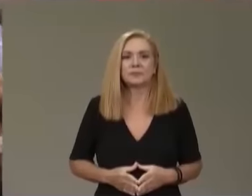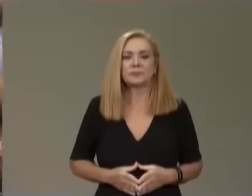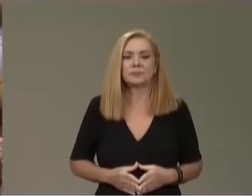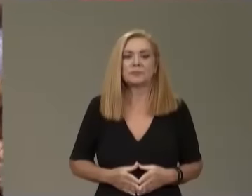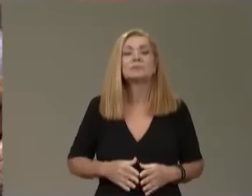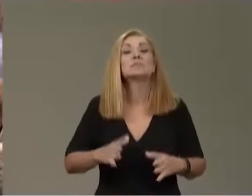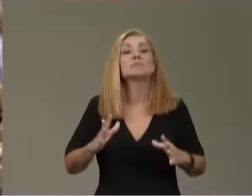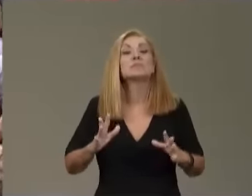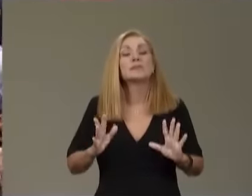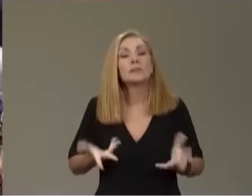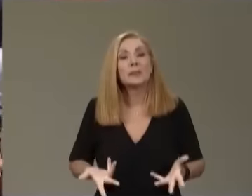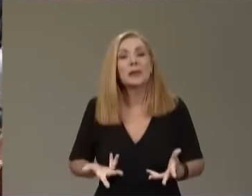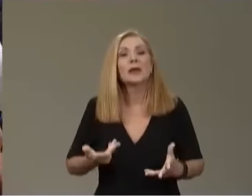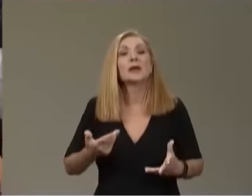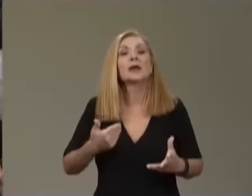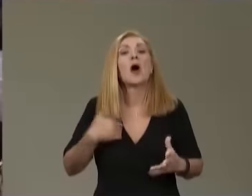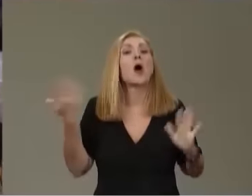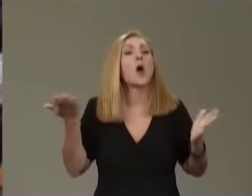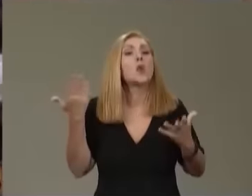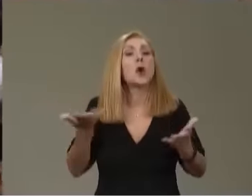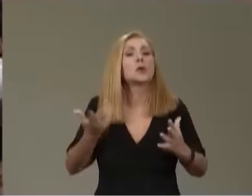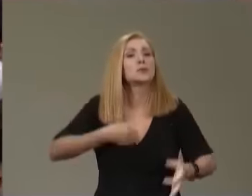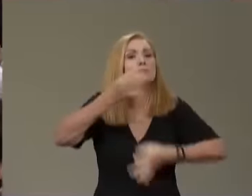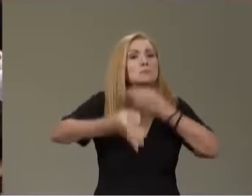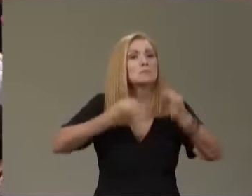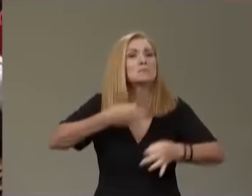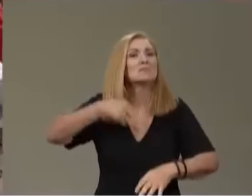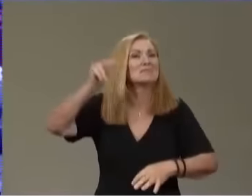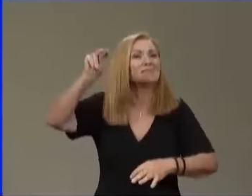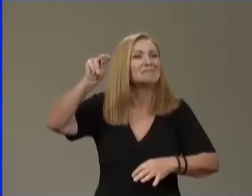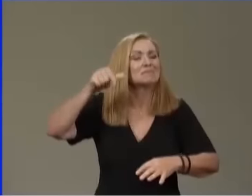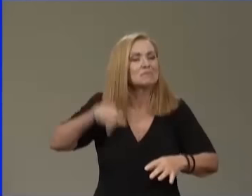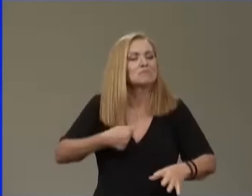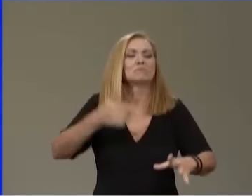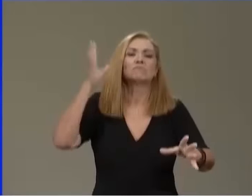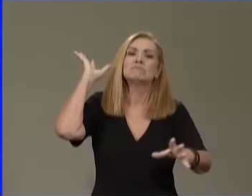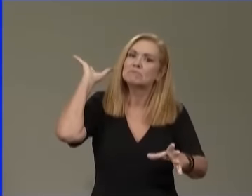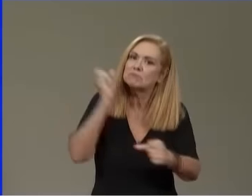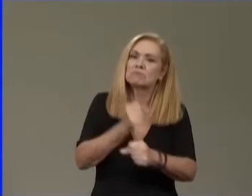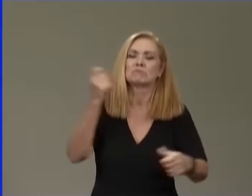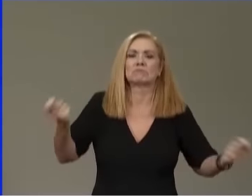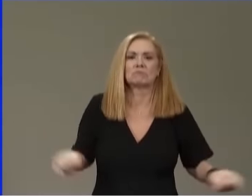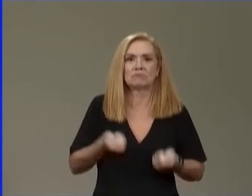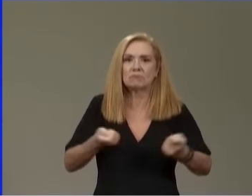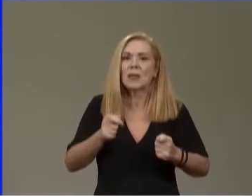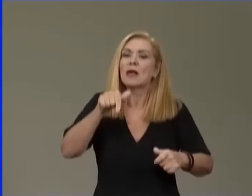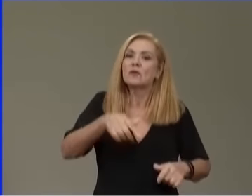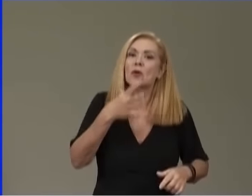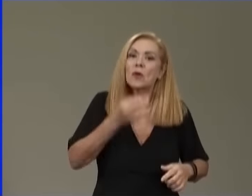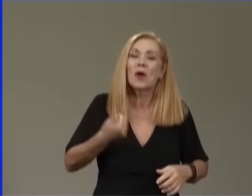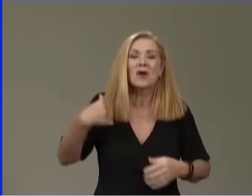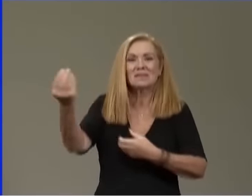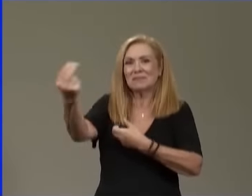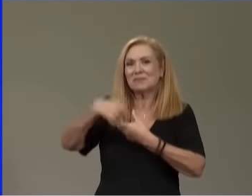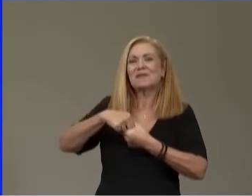Κάνοντας πράξη τις δεσμεύσεις για τις οποίες οι πολίτες επέλεξαν αυτή την κυβέρνηση πριν από 15